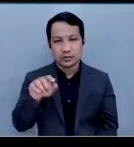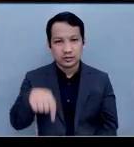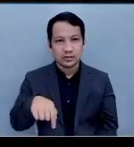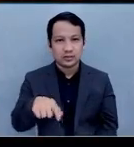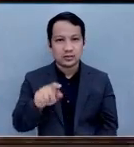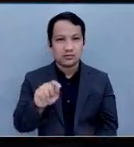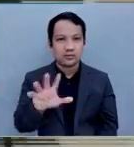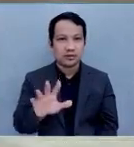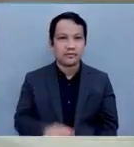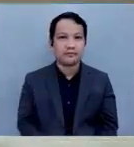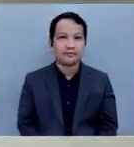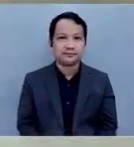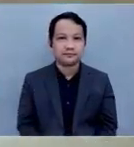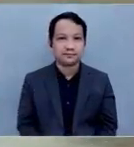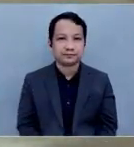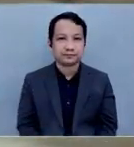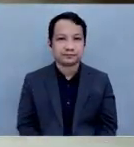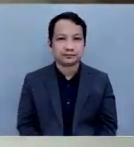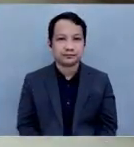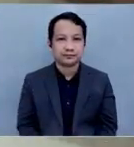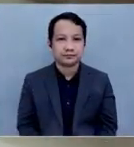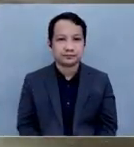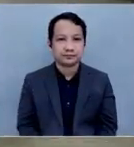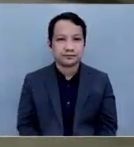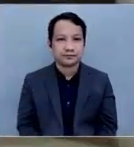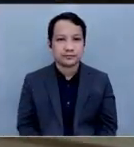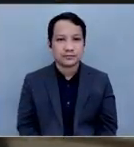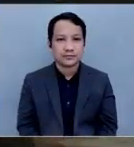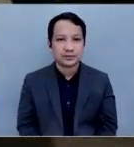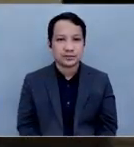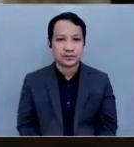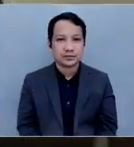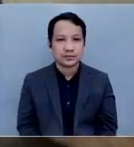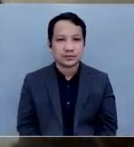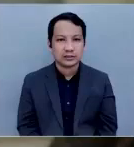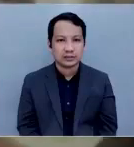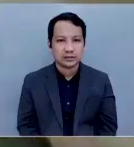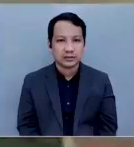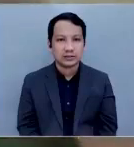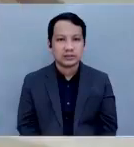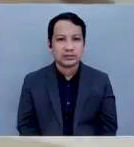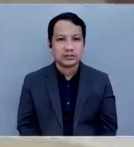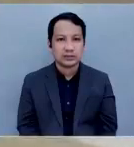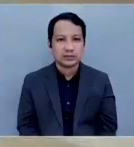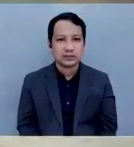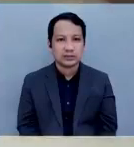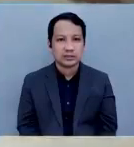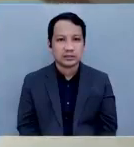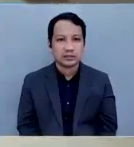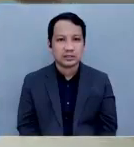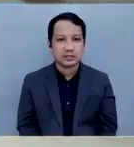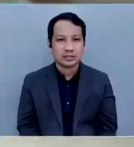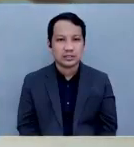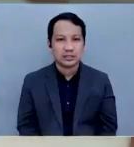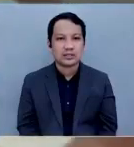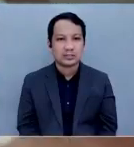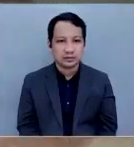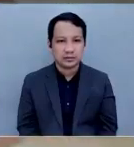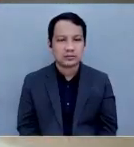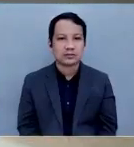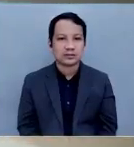sa TV5. Baby, I'm on my way. I've been making moves like a queen checkmate. But you know my